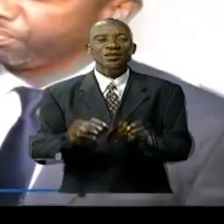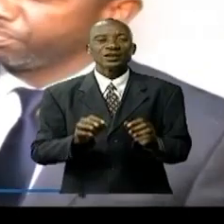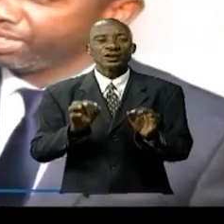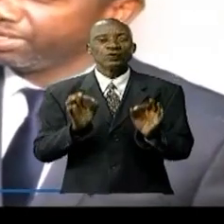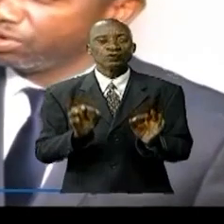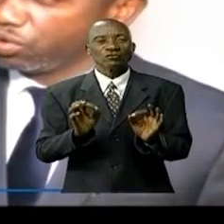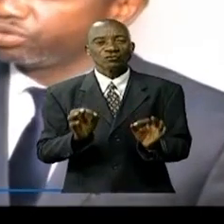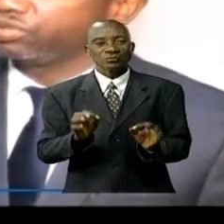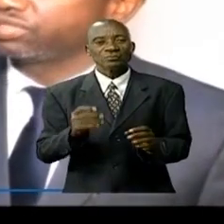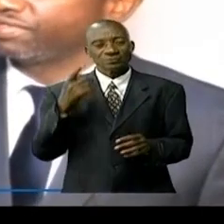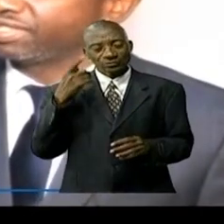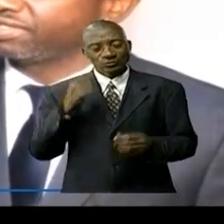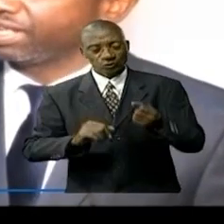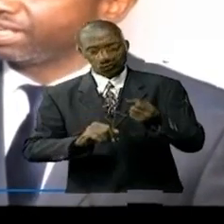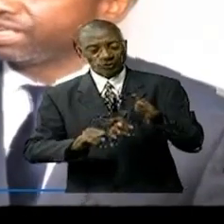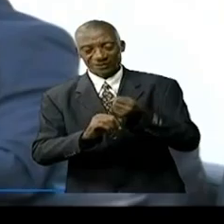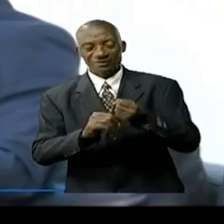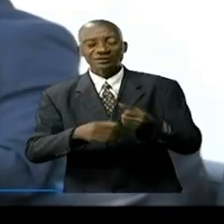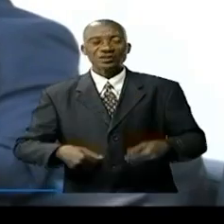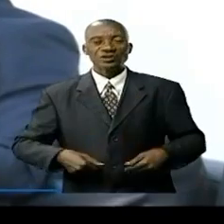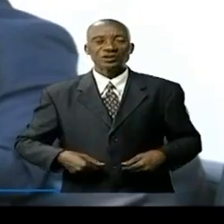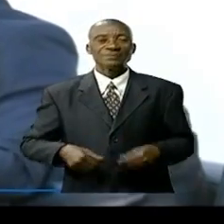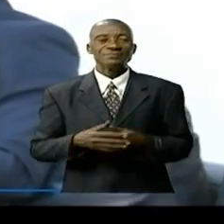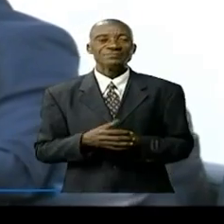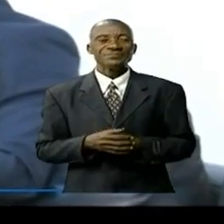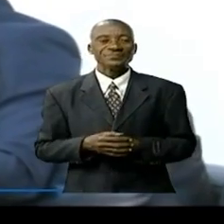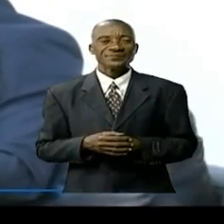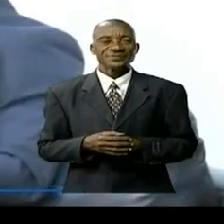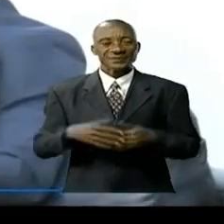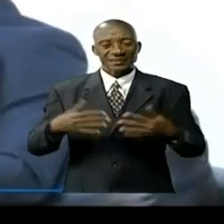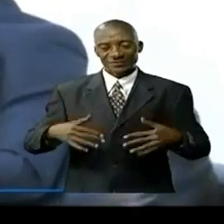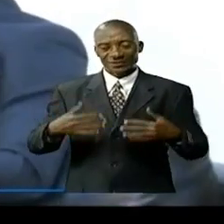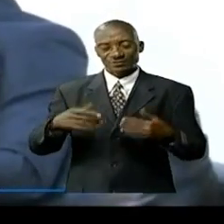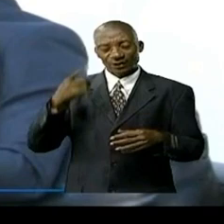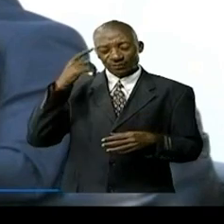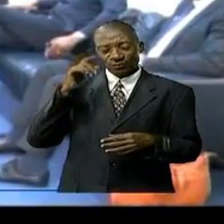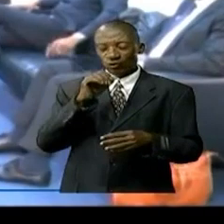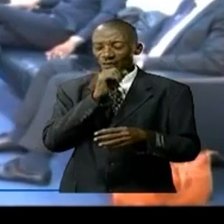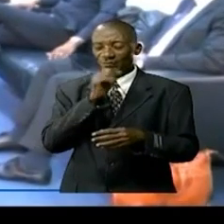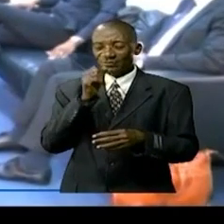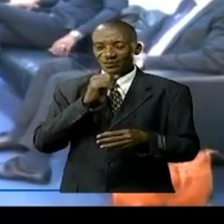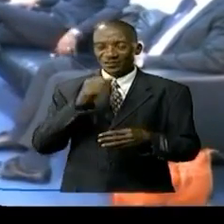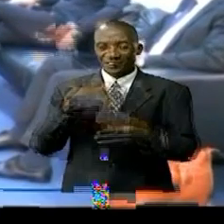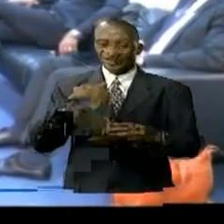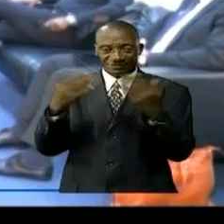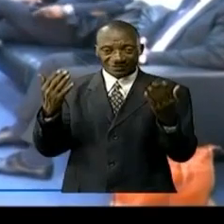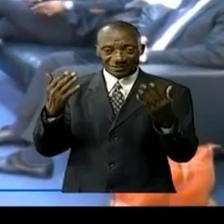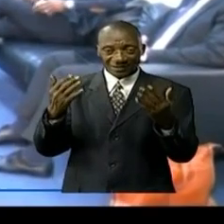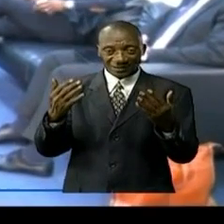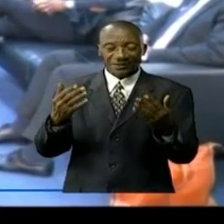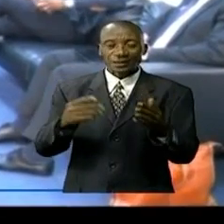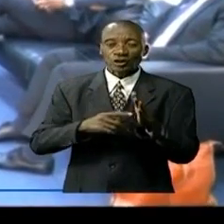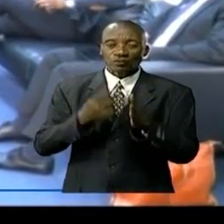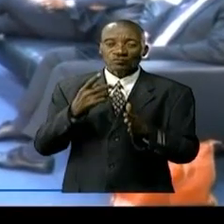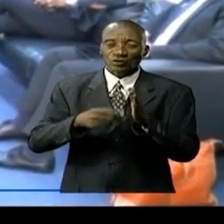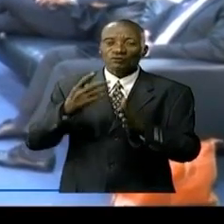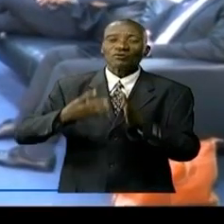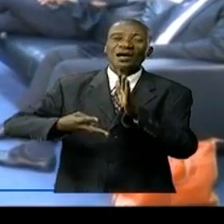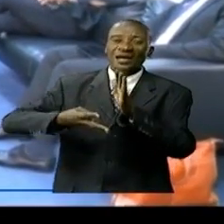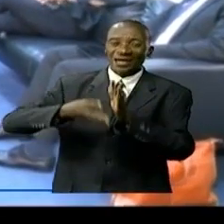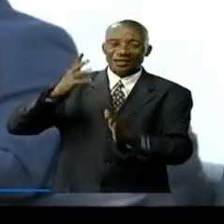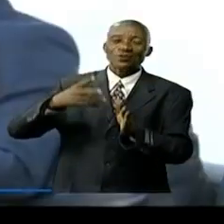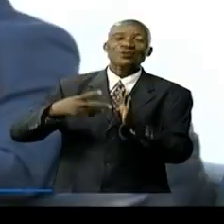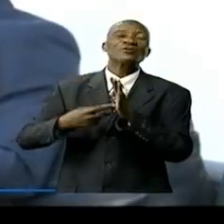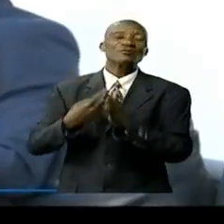notre pays lors de ces festivals. Le festival de musique urbaine d'Anoumabo est à sa 14e édition. FEMUA 2022 se